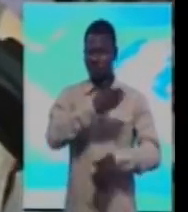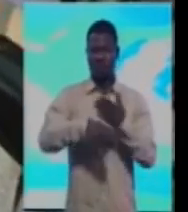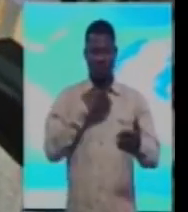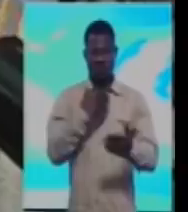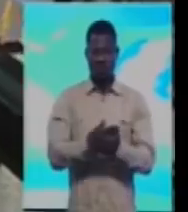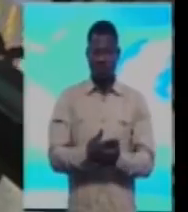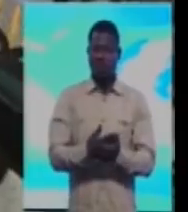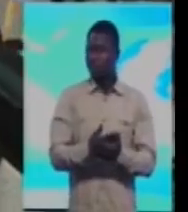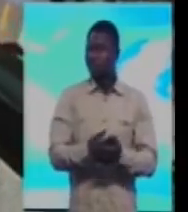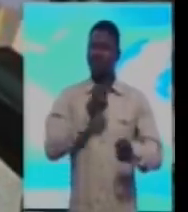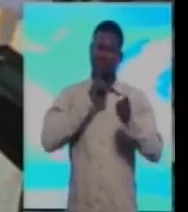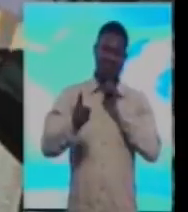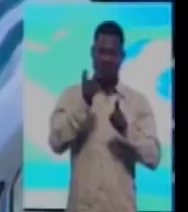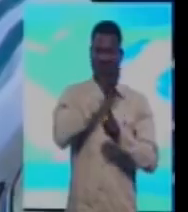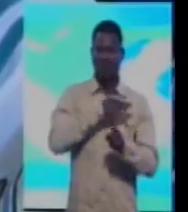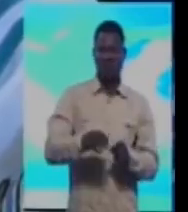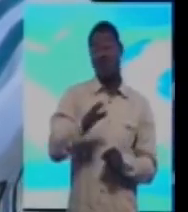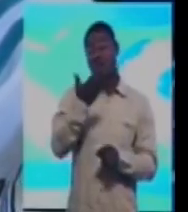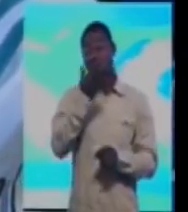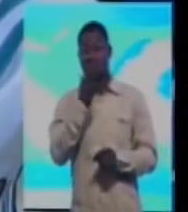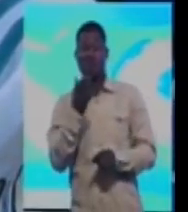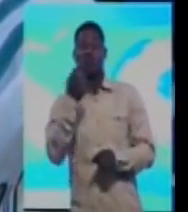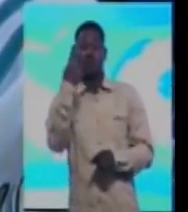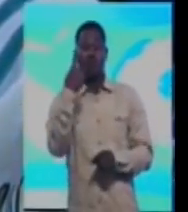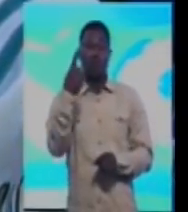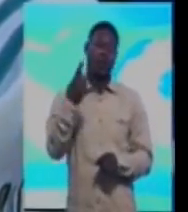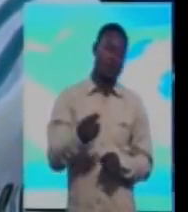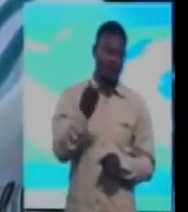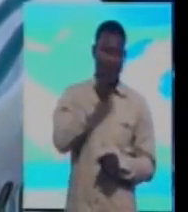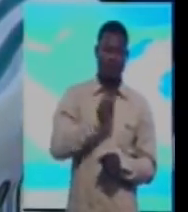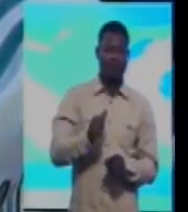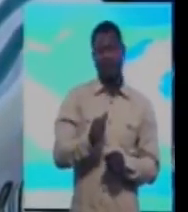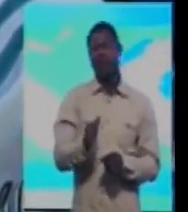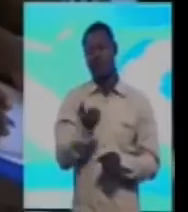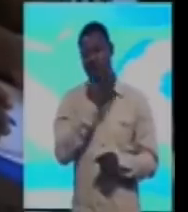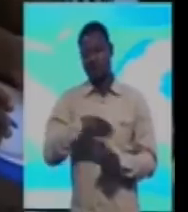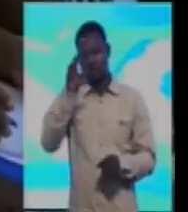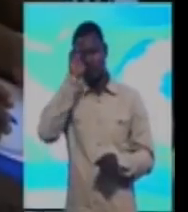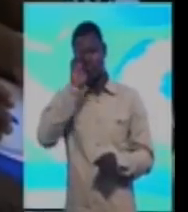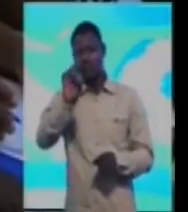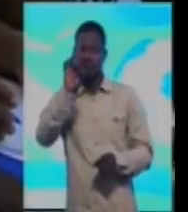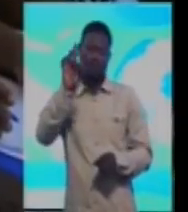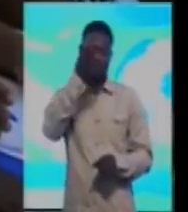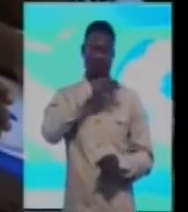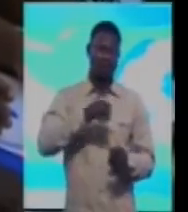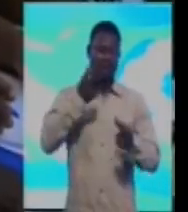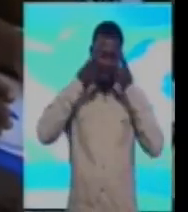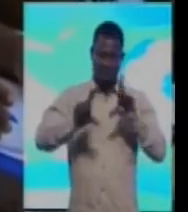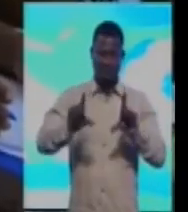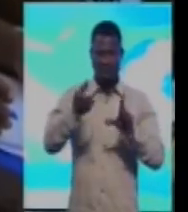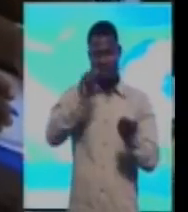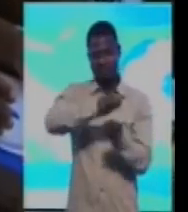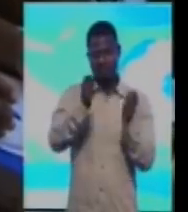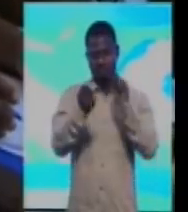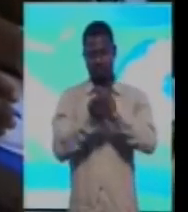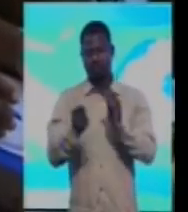parle au moins une de ces 8 ou 9 langues qui se retrouveront dans la traduction de cet ouvrage. Ce